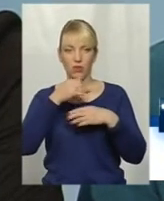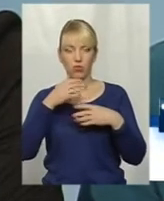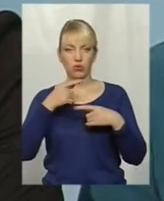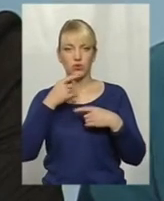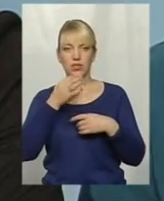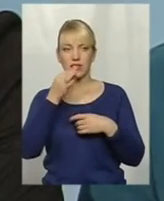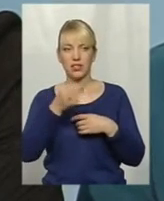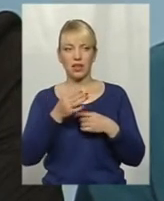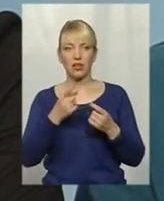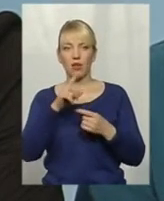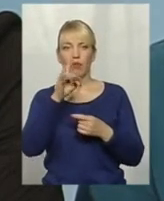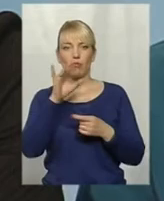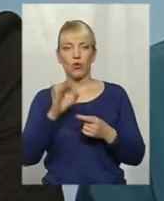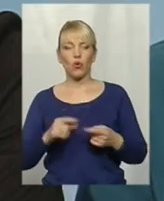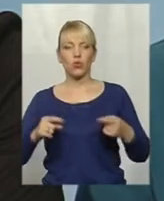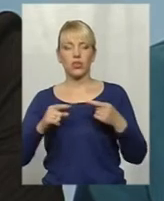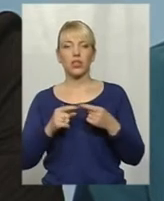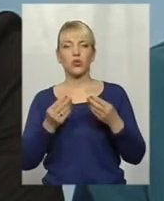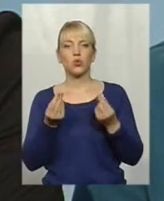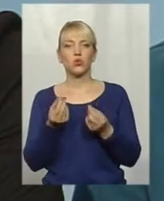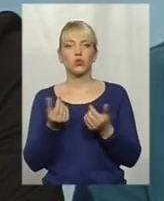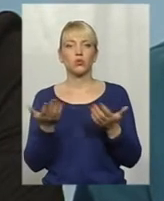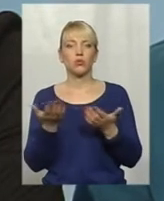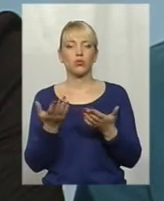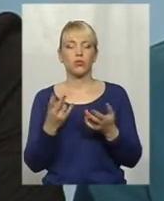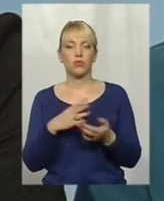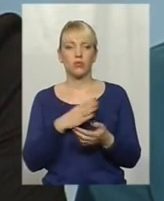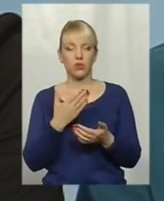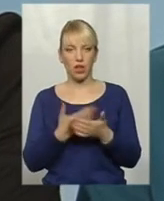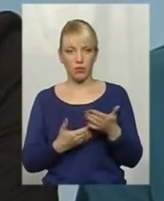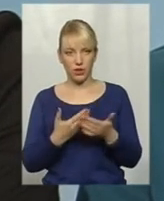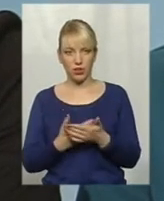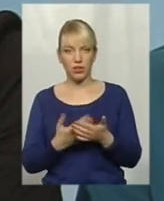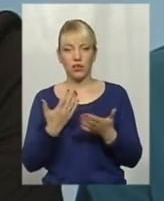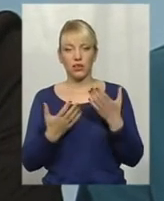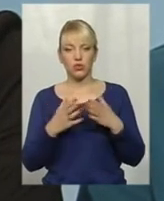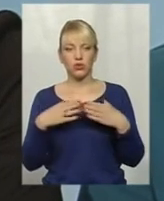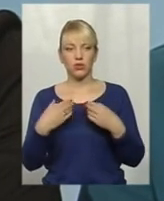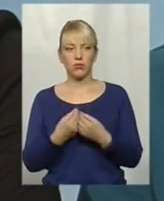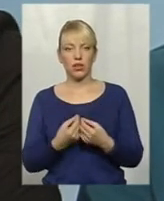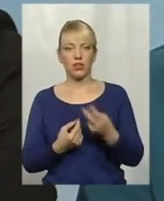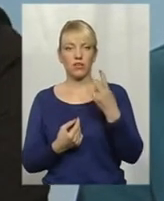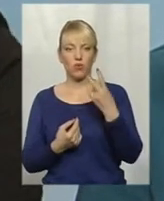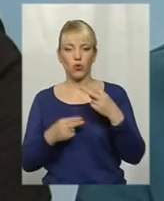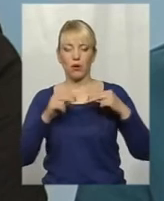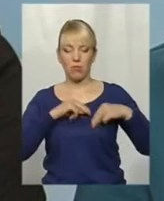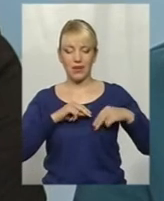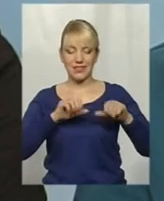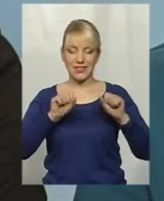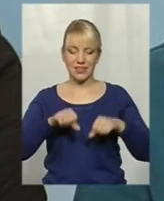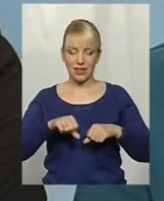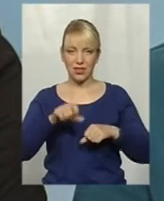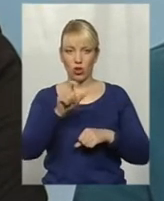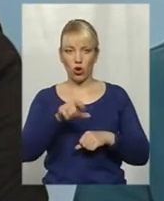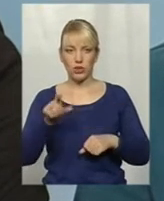про конкретну суму, на яку там має вийти сім'я. Ну, для прикладу, якщо це сім'я з двох працездатних осіб, то